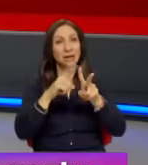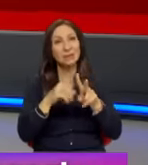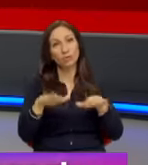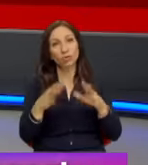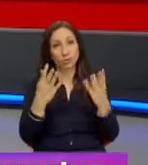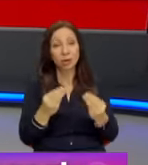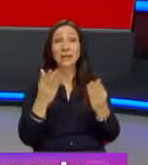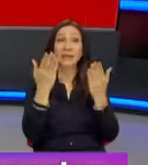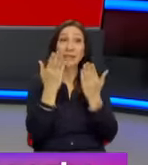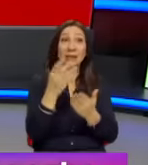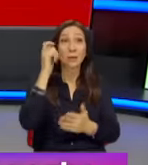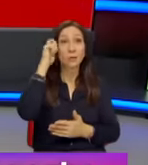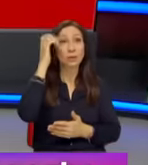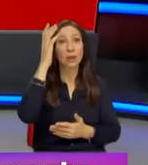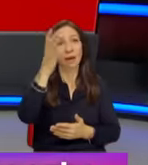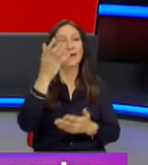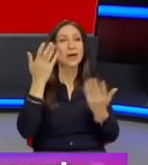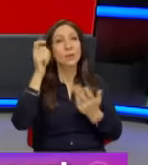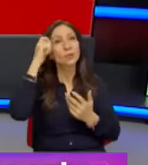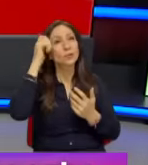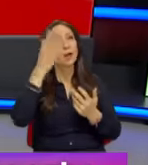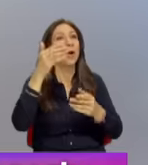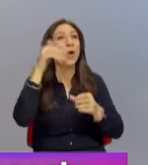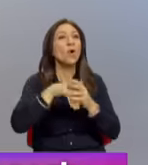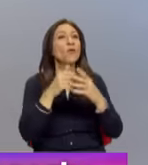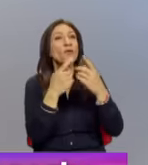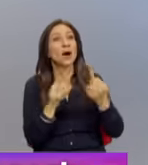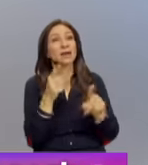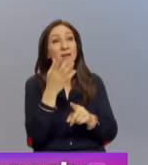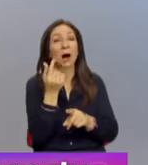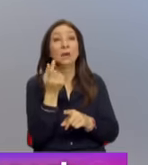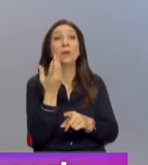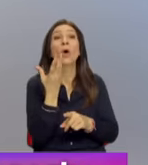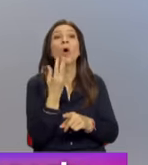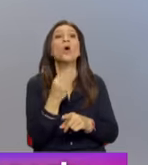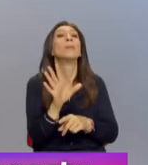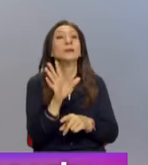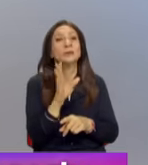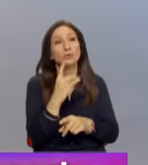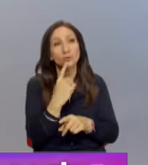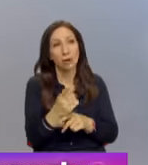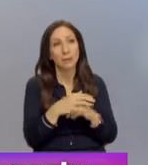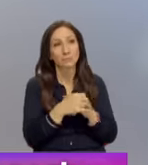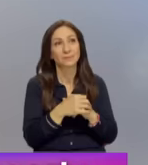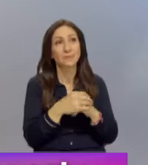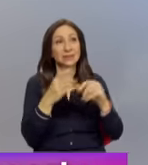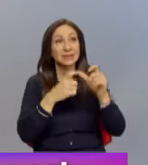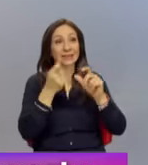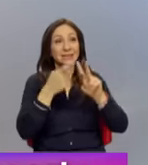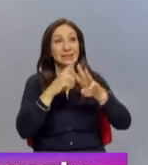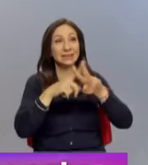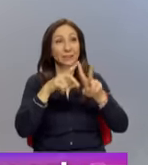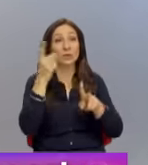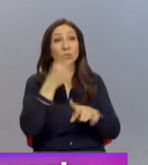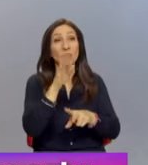olacak. İşte Üsküdar ve Üsküdar'daki oy farkının da az olmadığını söyleyelim. Sinem Dedetaş